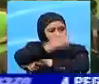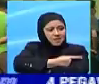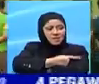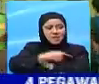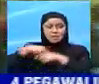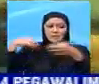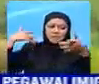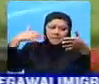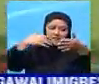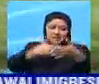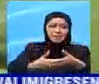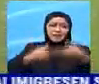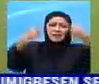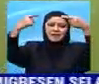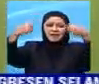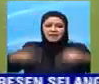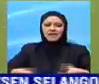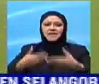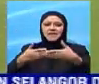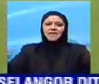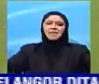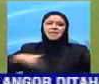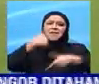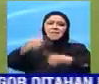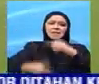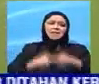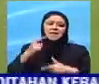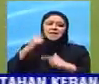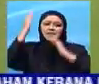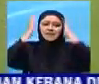menjelang perlawanan pembukaan Liga